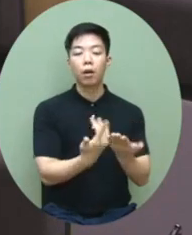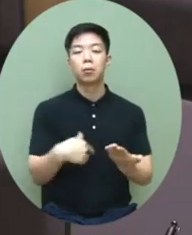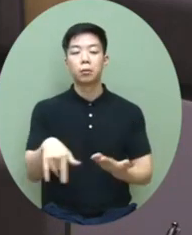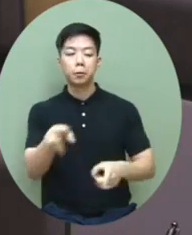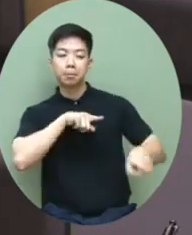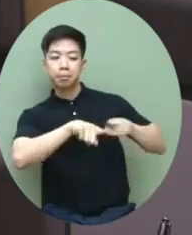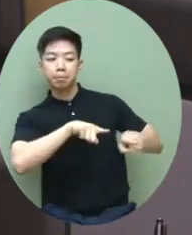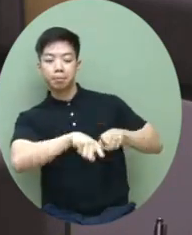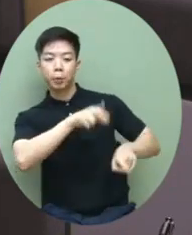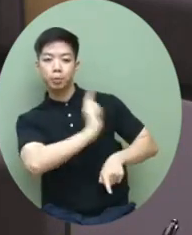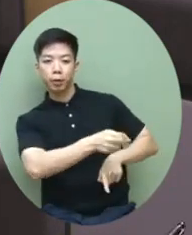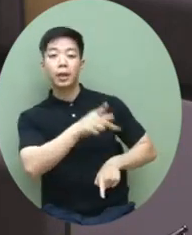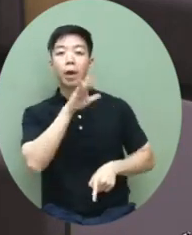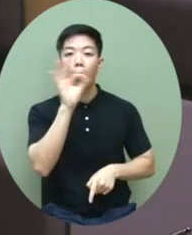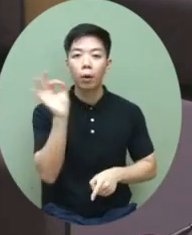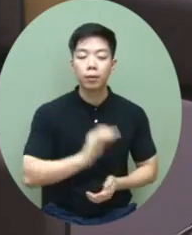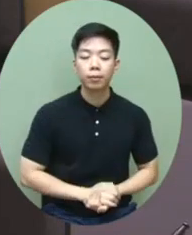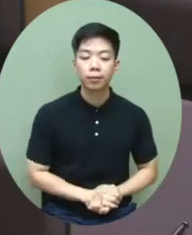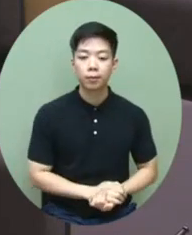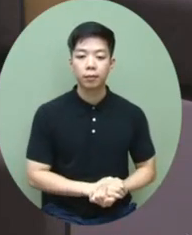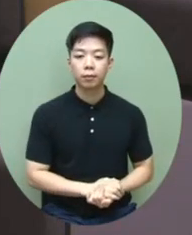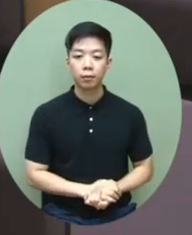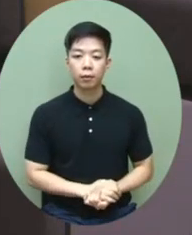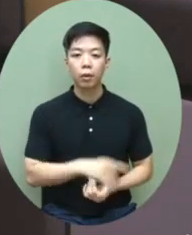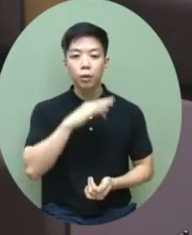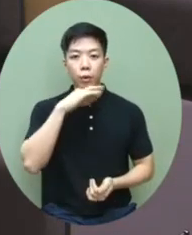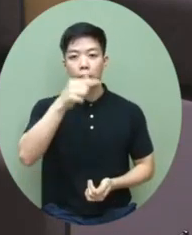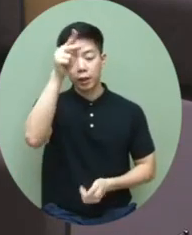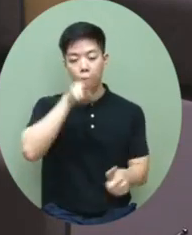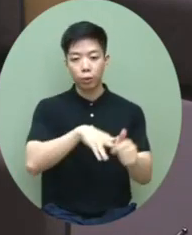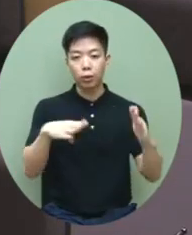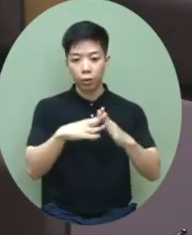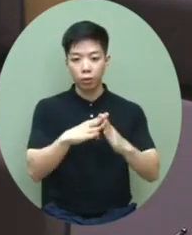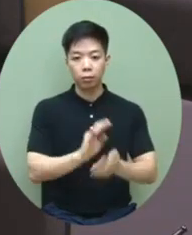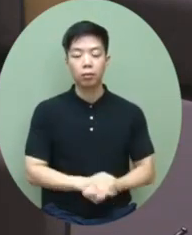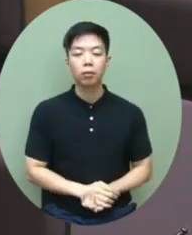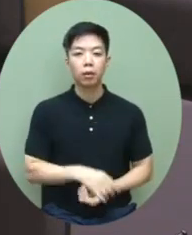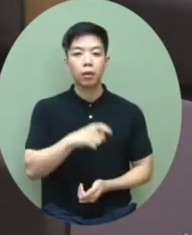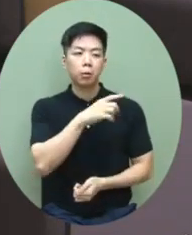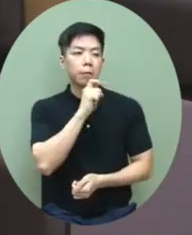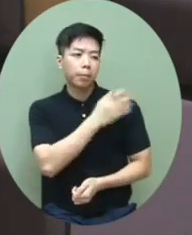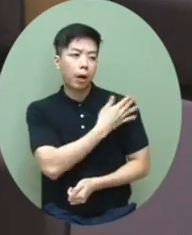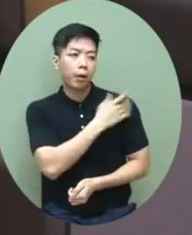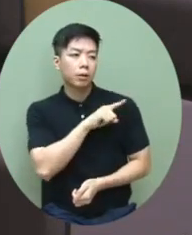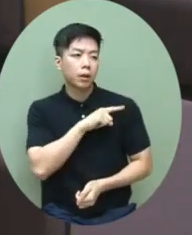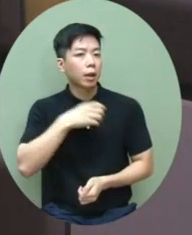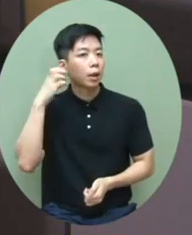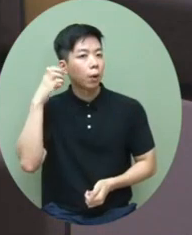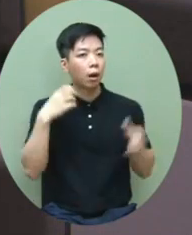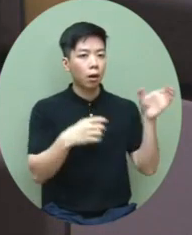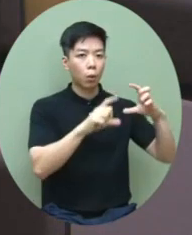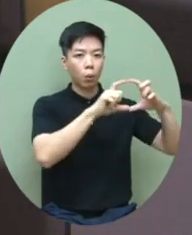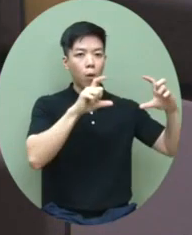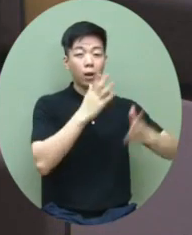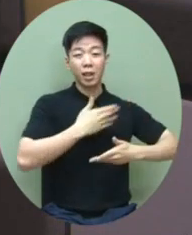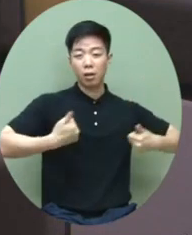醫管局對於一啲皇馬的員工，其實他們可不可以上班呢？而他們上班的時候，醫管局會不會